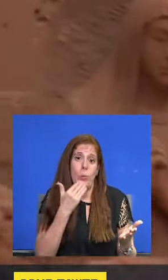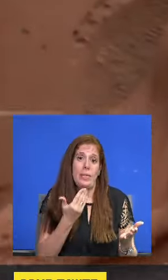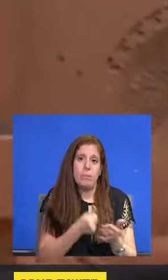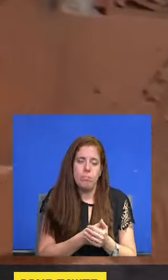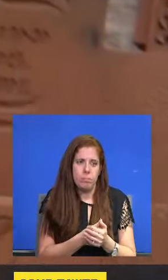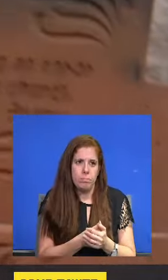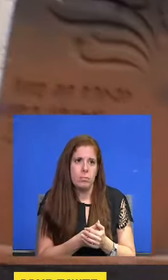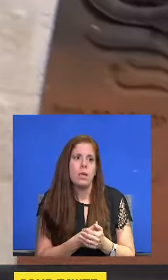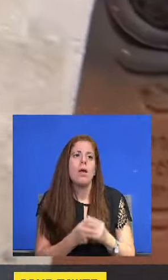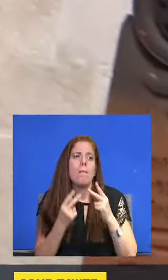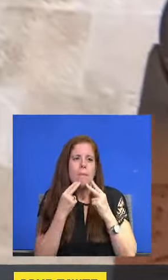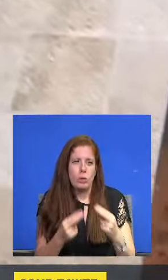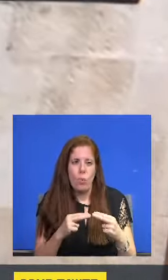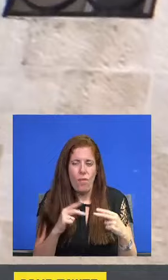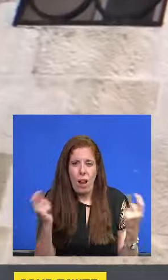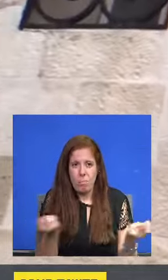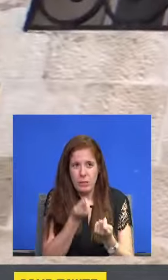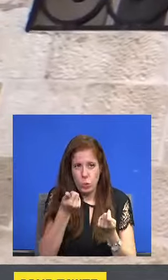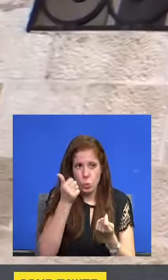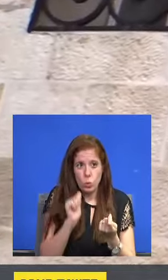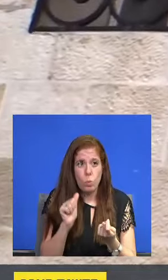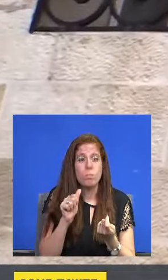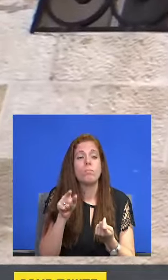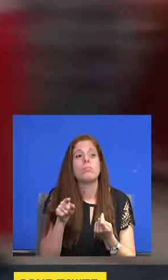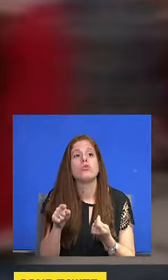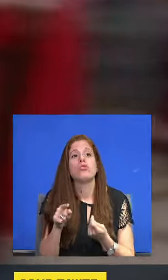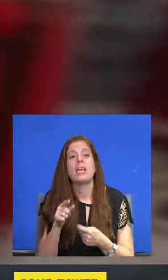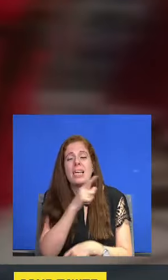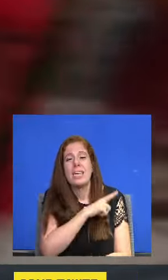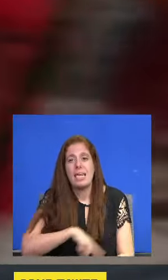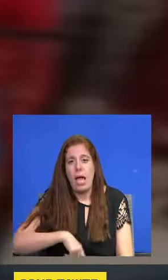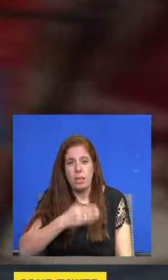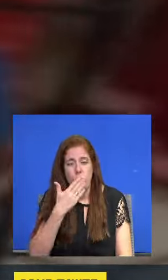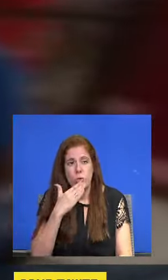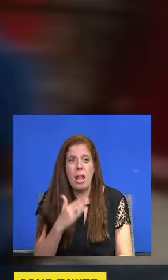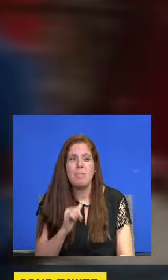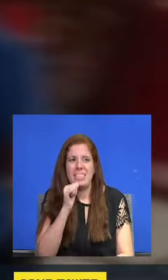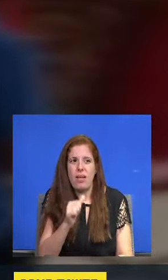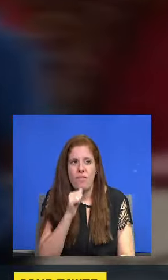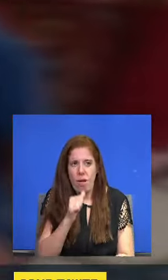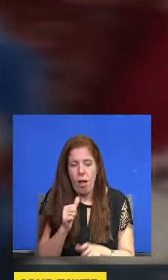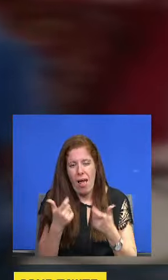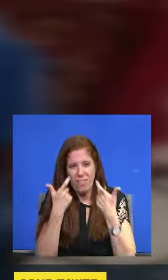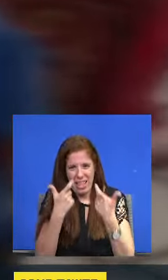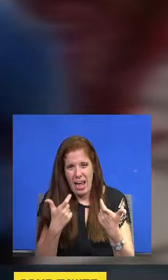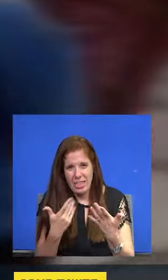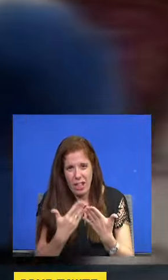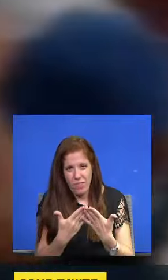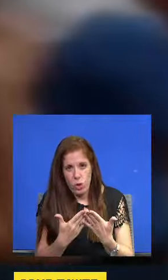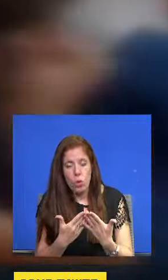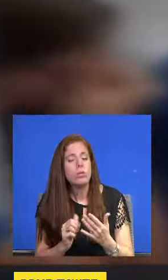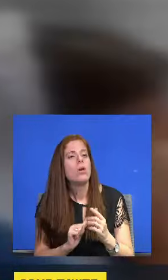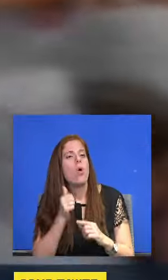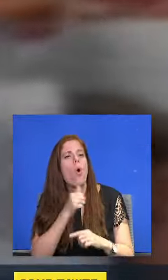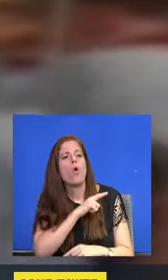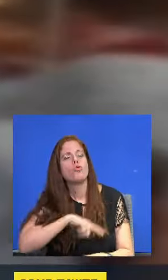בתגובה לפרסום אמש בחדשות הערב, לפי עיריית ירושלים סירבה לבקשת הקהילה הארמנית להבטחת התפילות, הגיב ראש העיר משה ליאון. אני לא